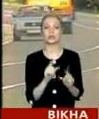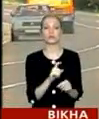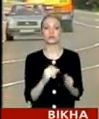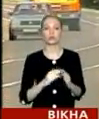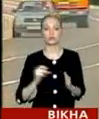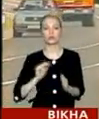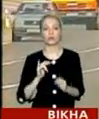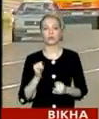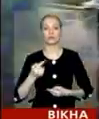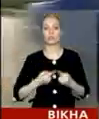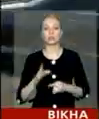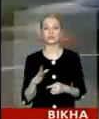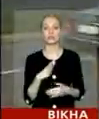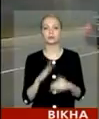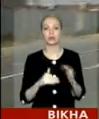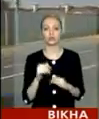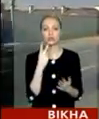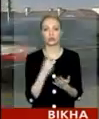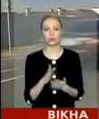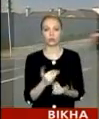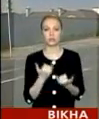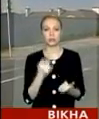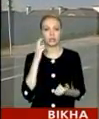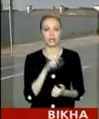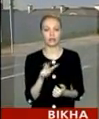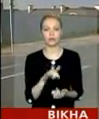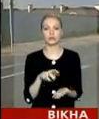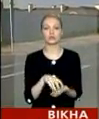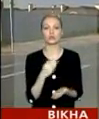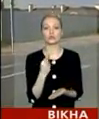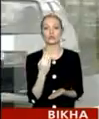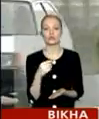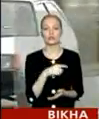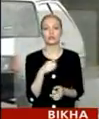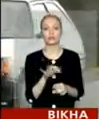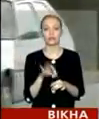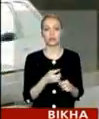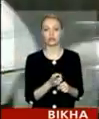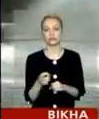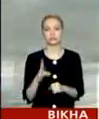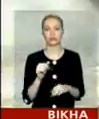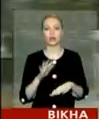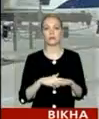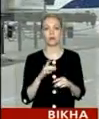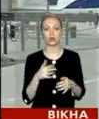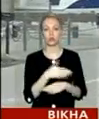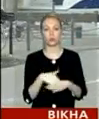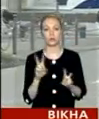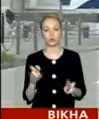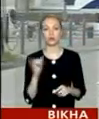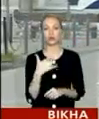дому на роботу і назад були майже непомітними для киян. Зі столичного шосе віпи чи не відразу потрапляють на Банкову та